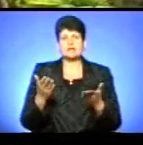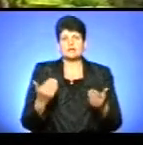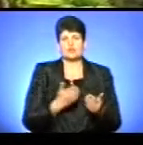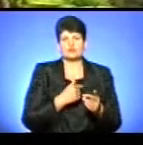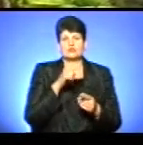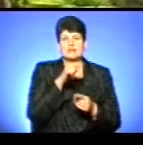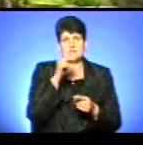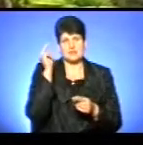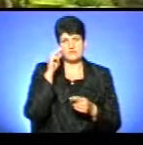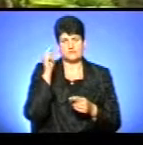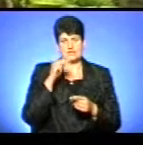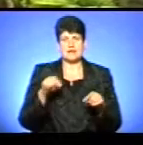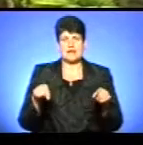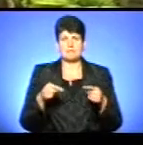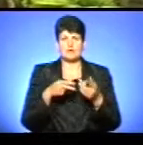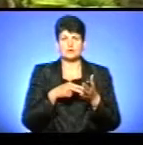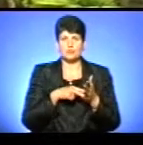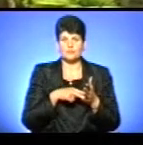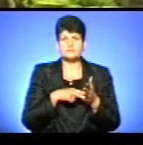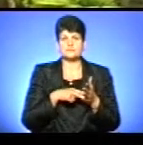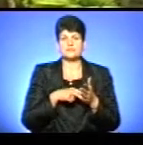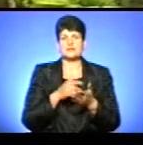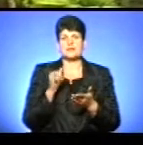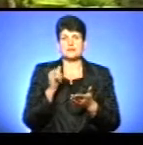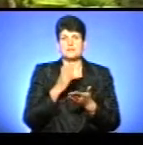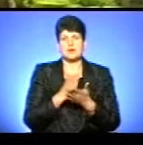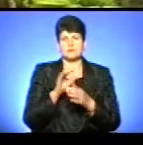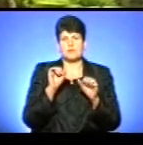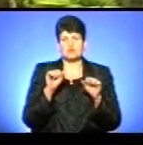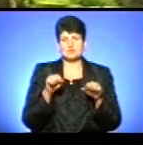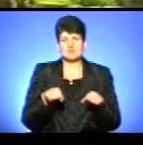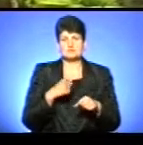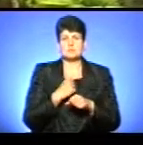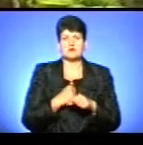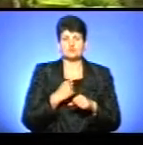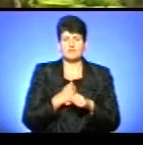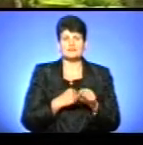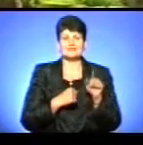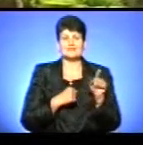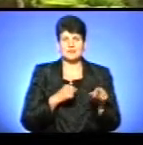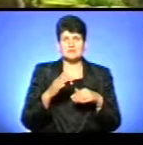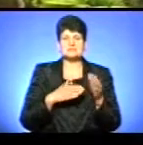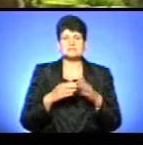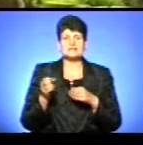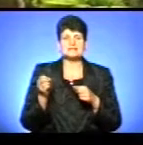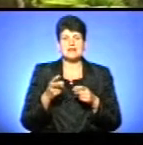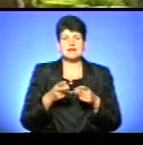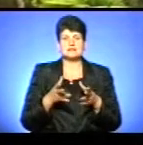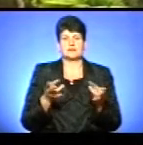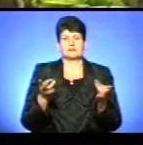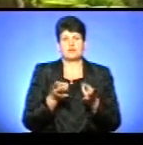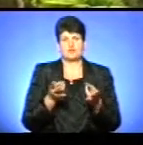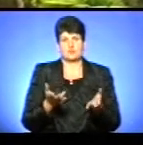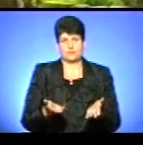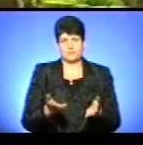там навчатися, реабілітовуватися і мати можливість працювати з тими спеціалістами, яких вони направду